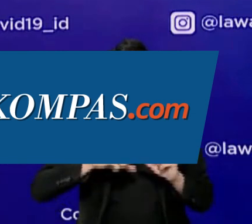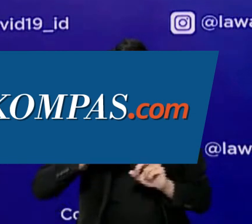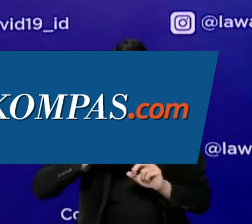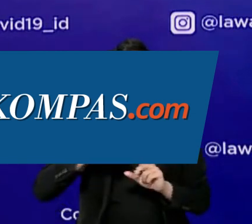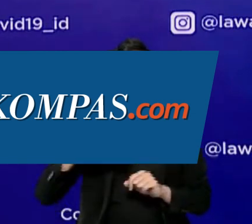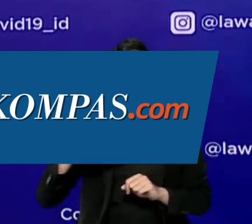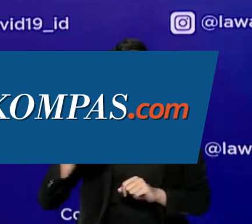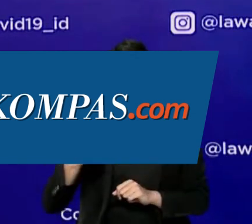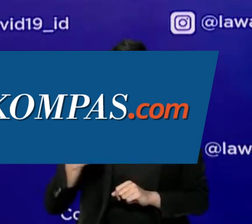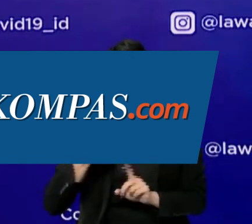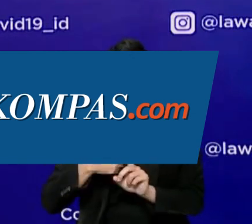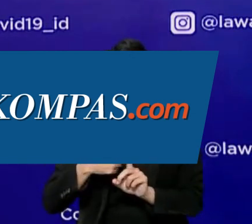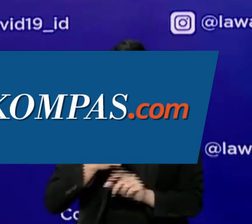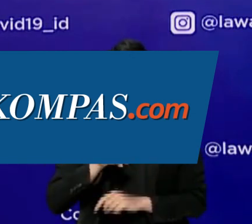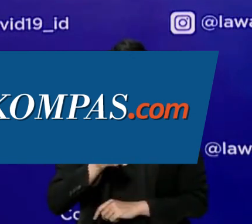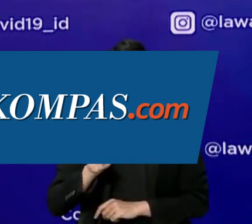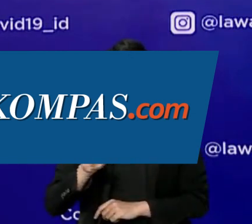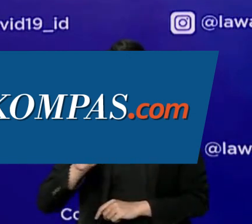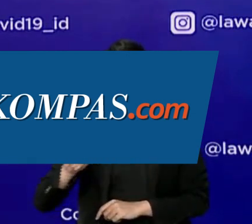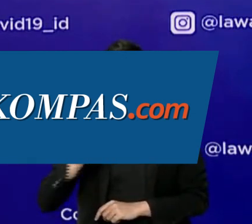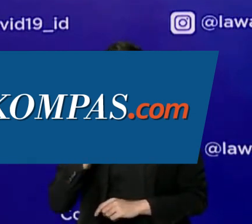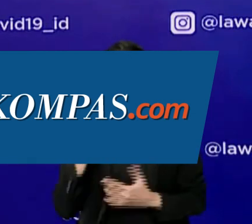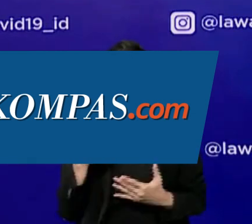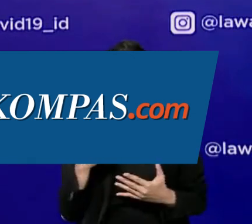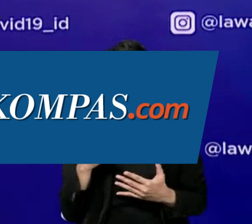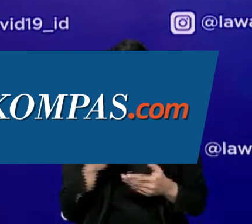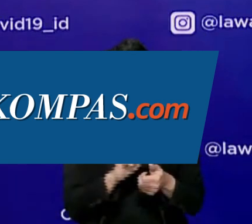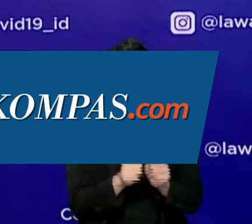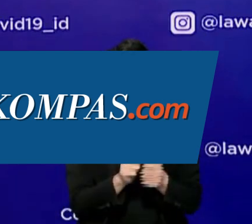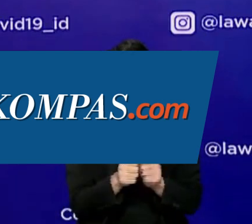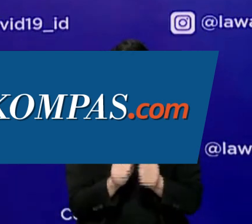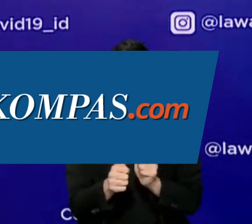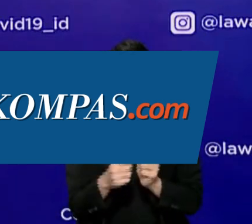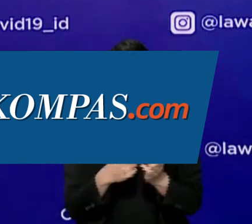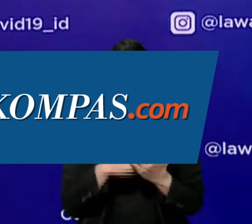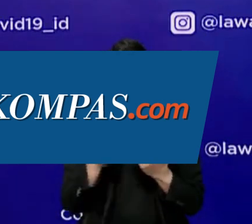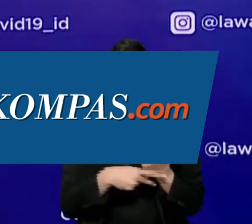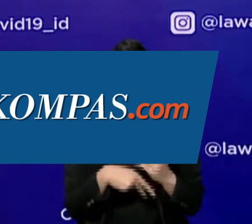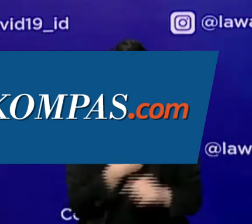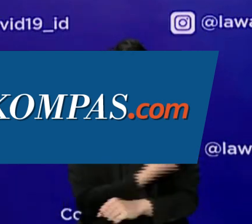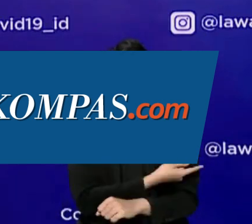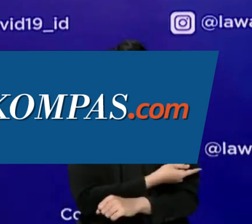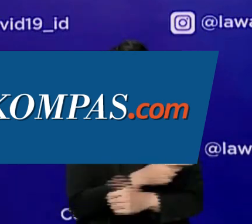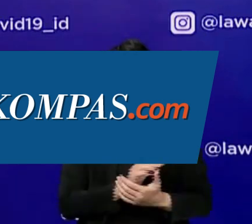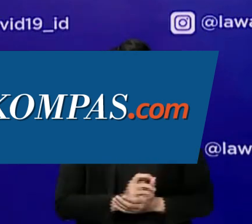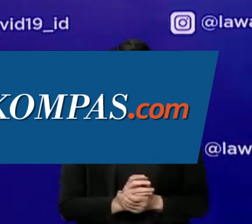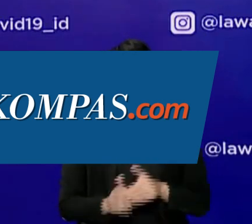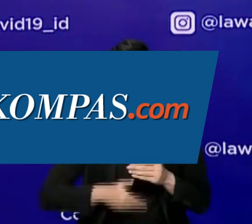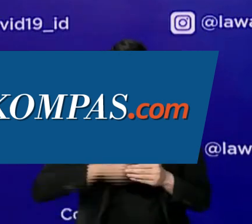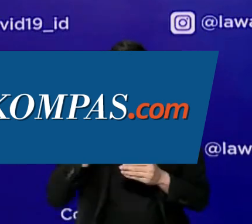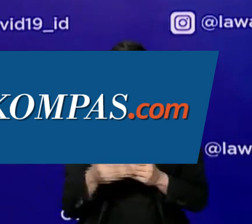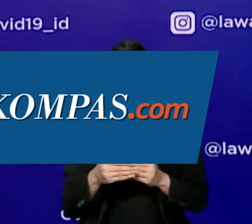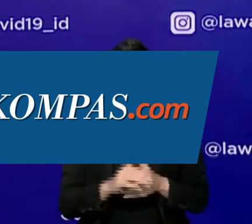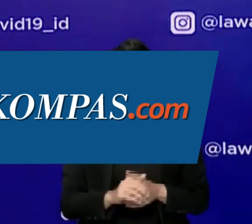2022, diantaranya adalah melakukan penyesuaian dasar hukum yang memperkuat program vaksinasi. Kemudian Badan